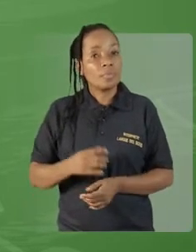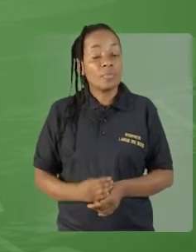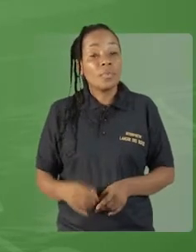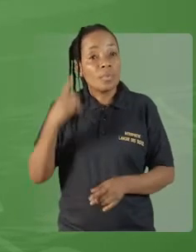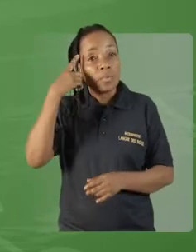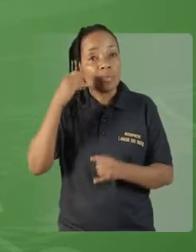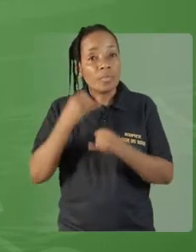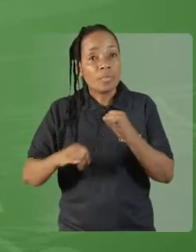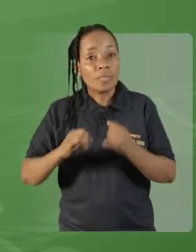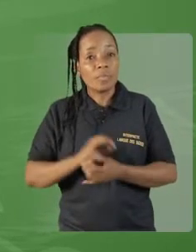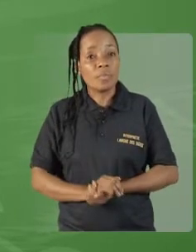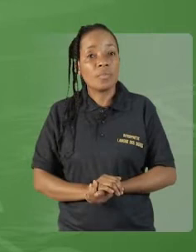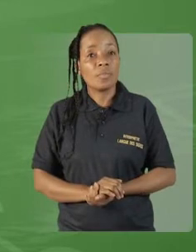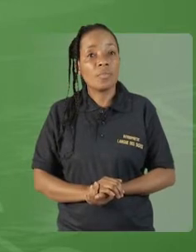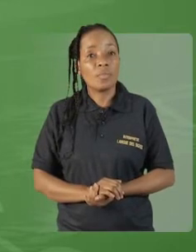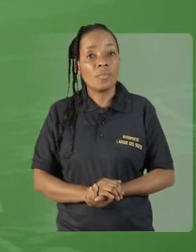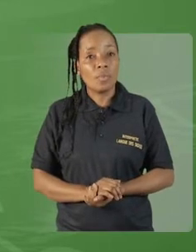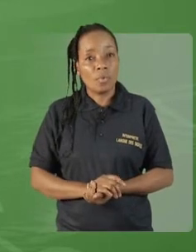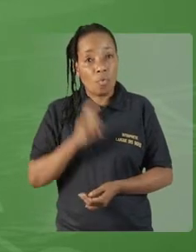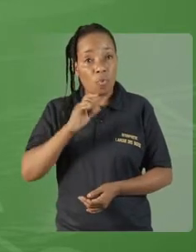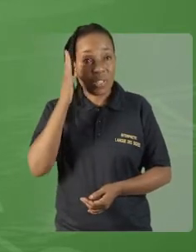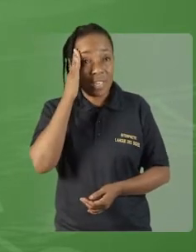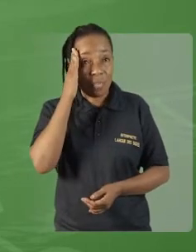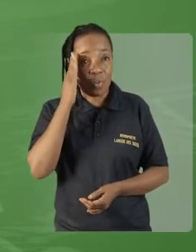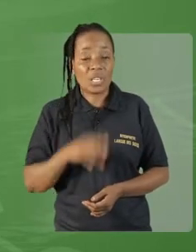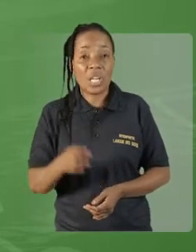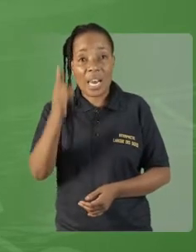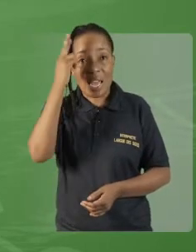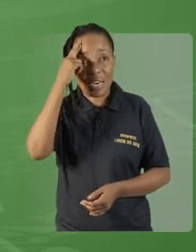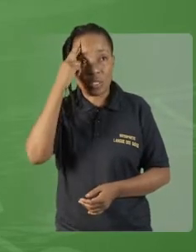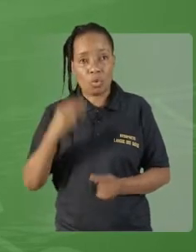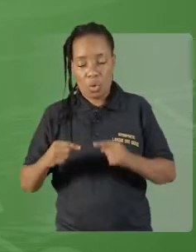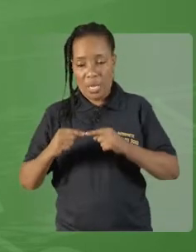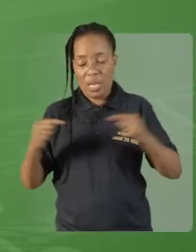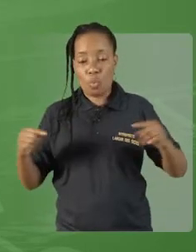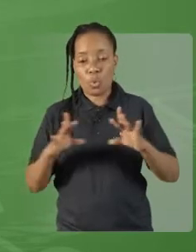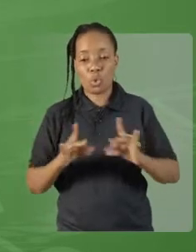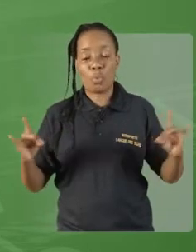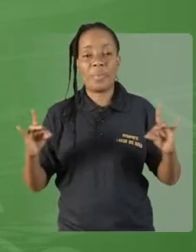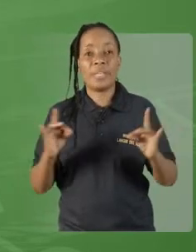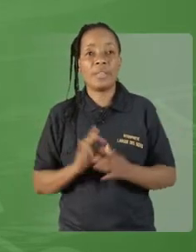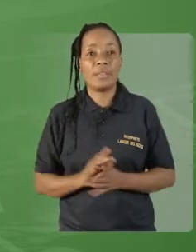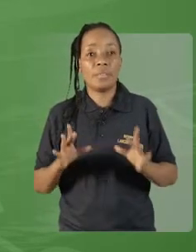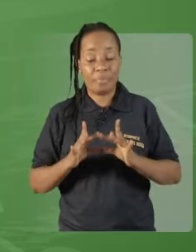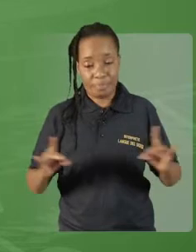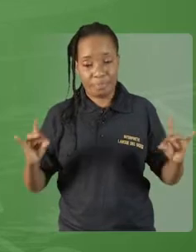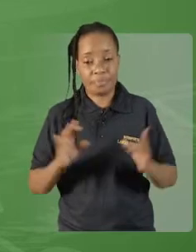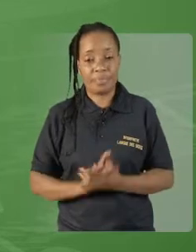Enfin, chers apprenants, notons que la raison s'oppose au